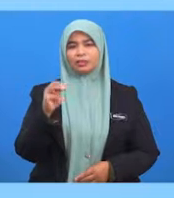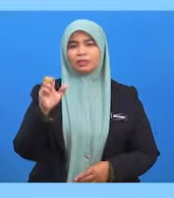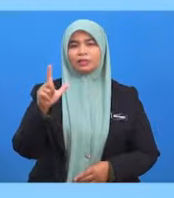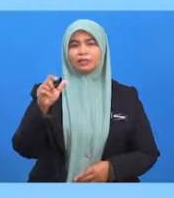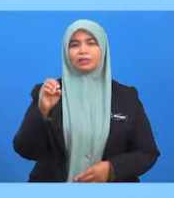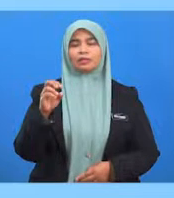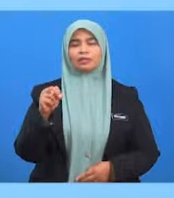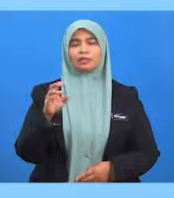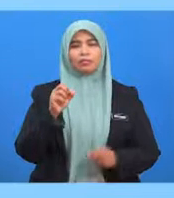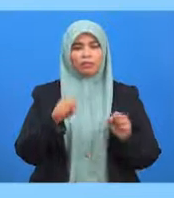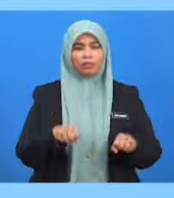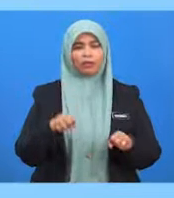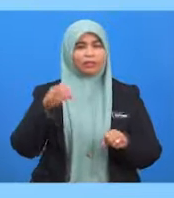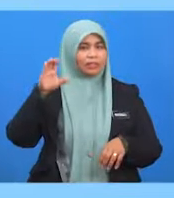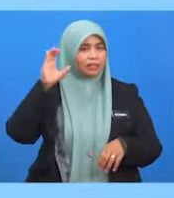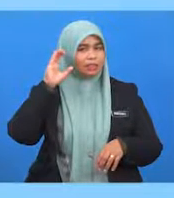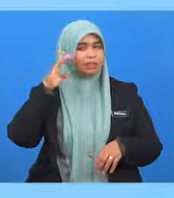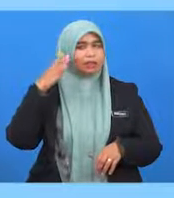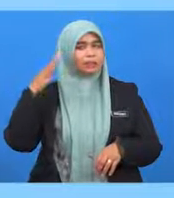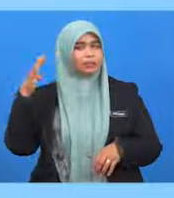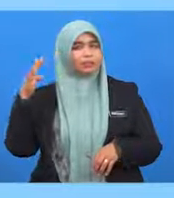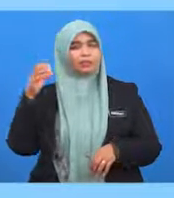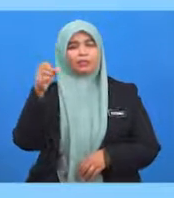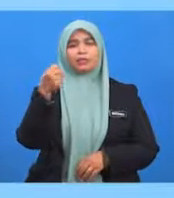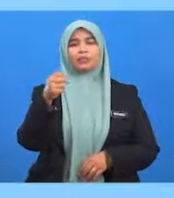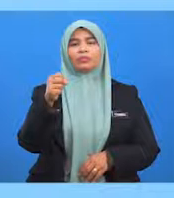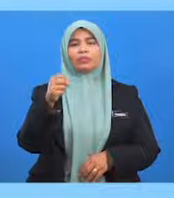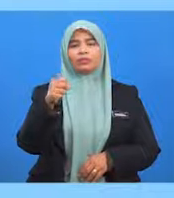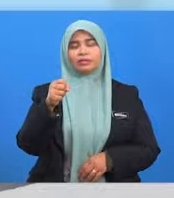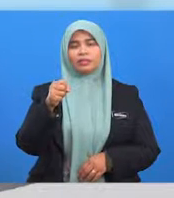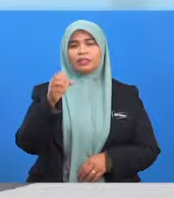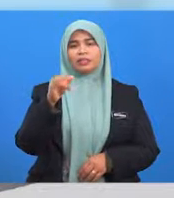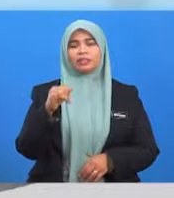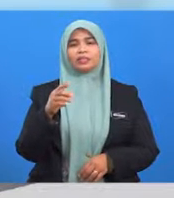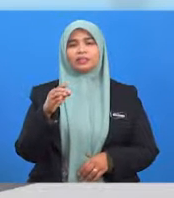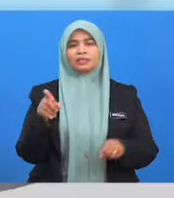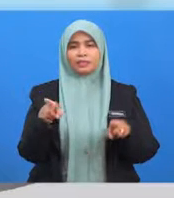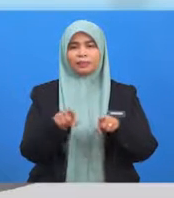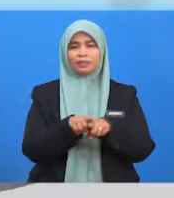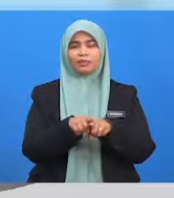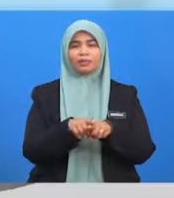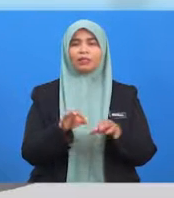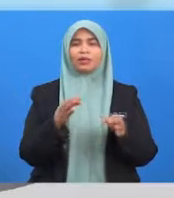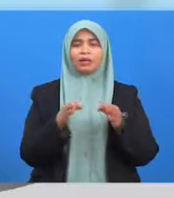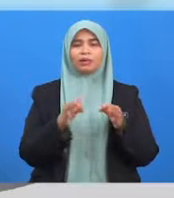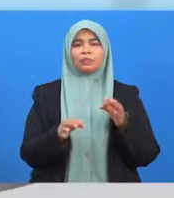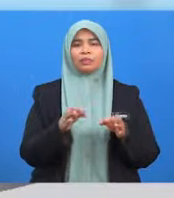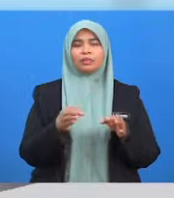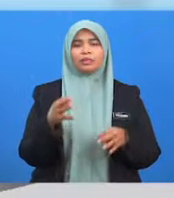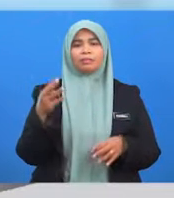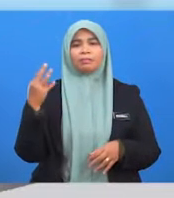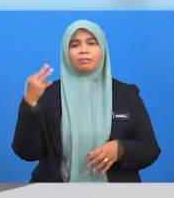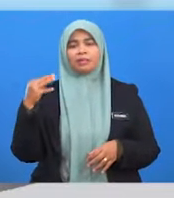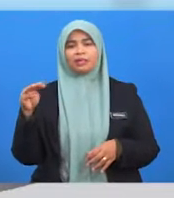boleh mendengar bunyi loceng penjual aiskrim yang sama walaupun mereka